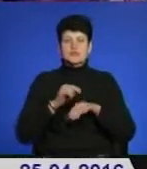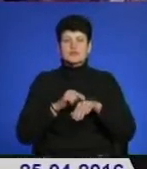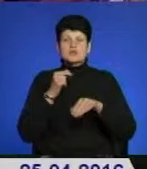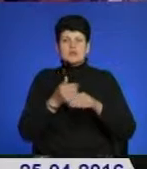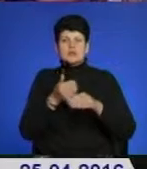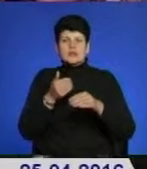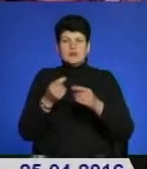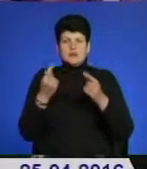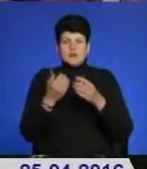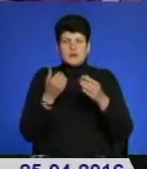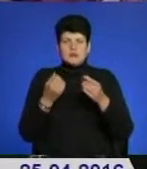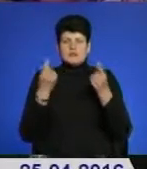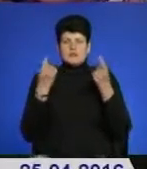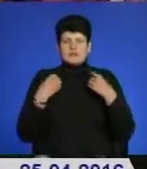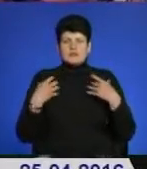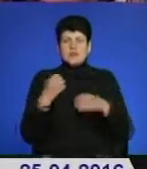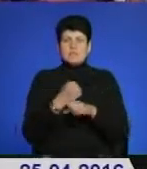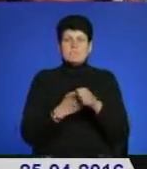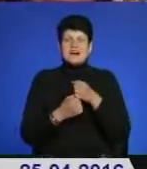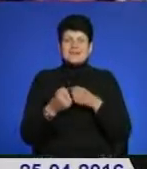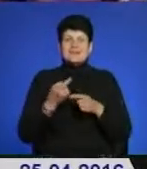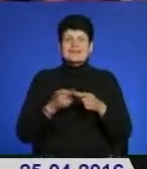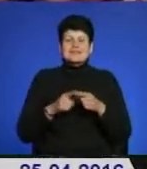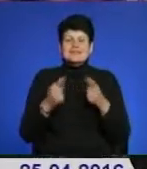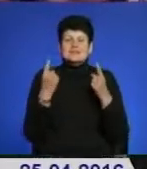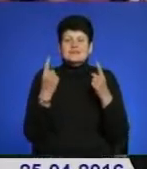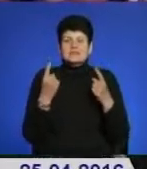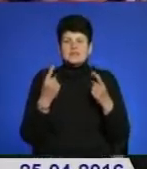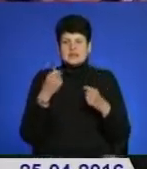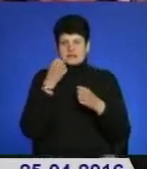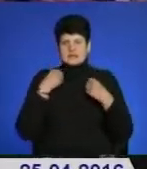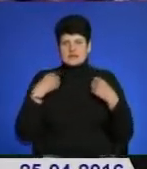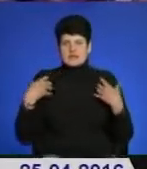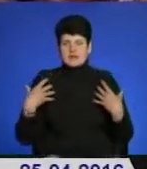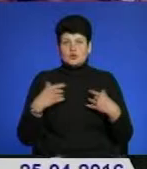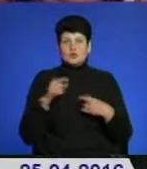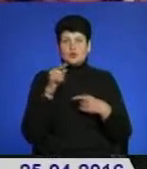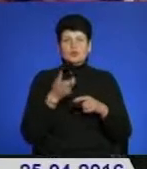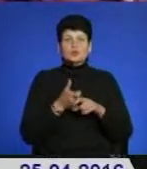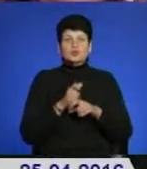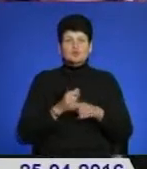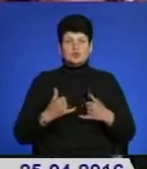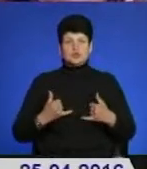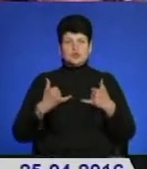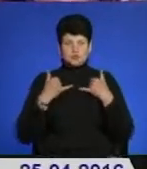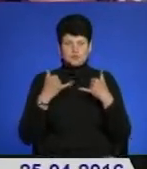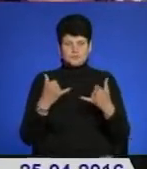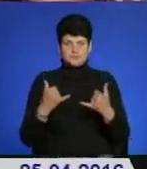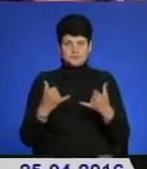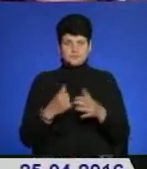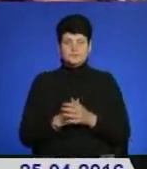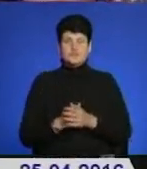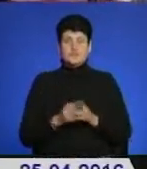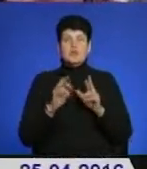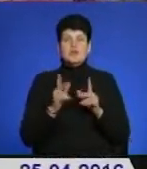свята Пасхи. Так що це для нас кожен рік велике свято, і ми його дуже шануємо і любимо.